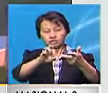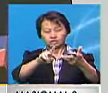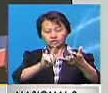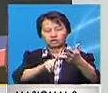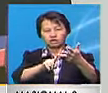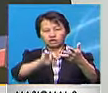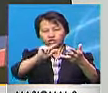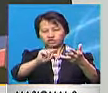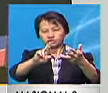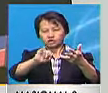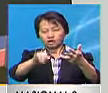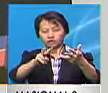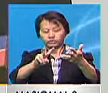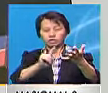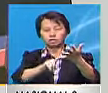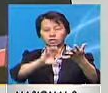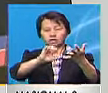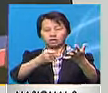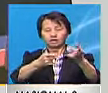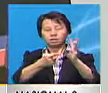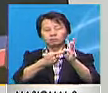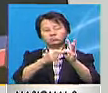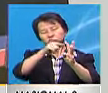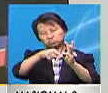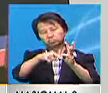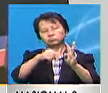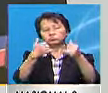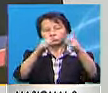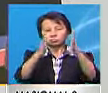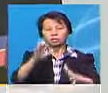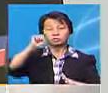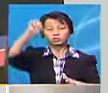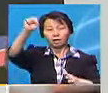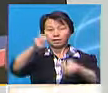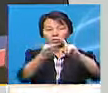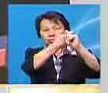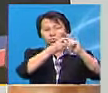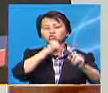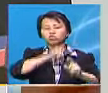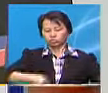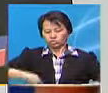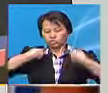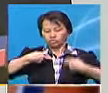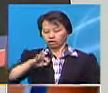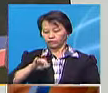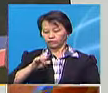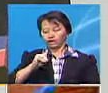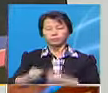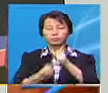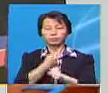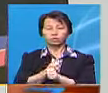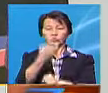Mojilu, G. Ravichandran dan Charles Tindi merupakan 6 pemain Sabah yang digantung seumur hidup oleh FAM pada